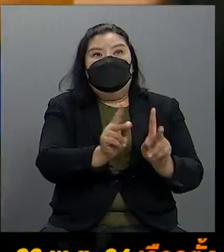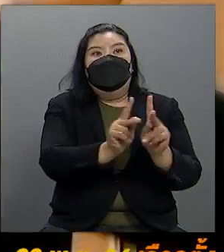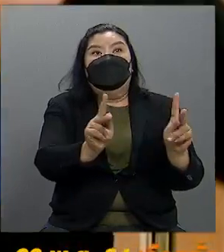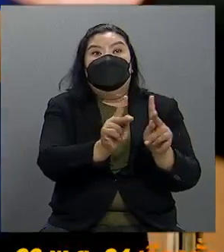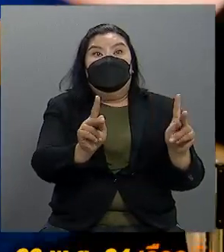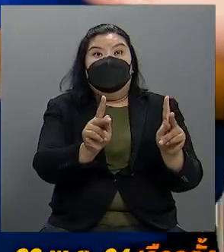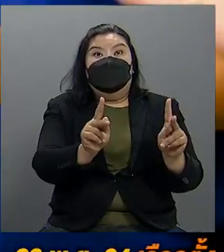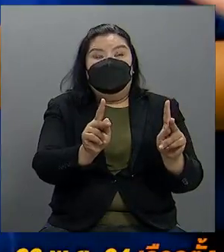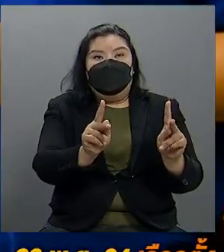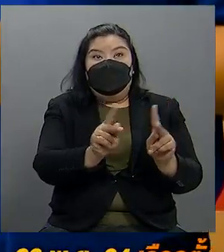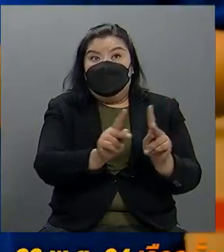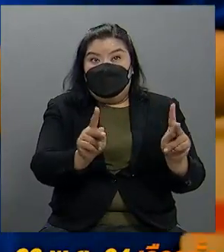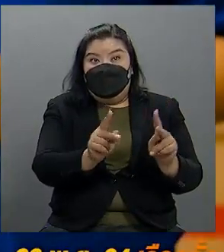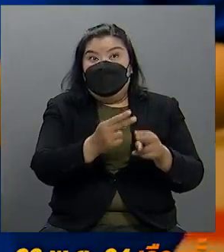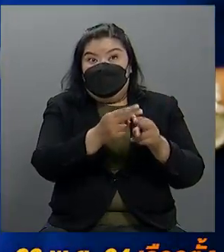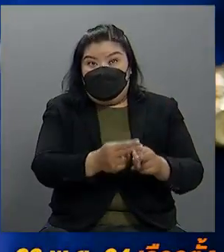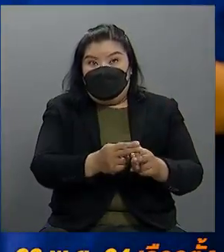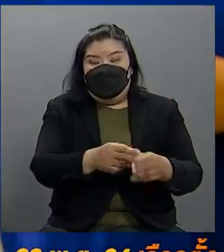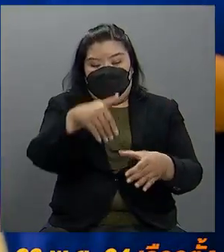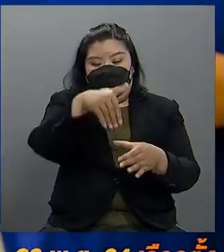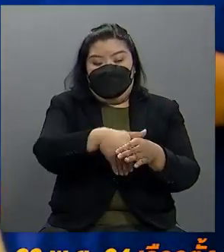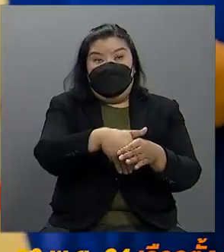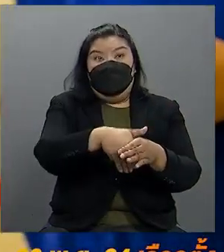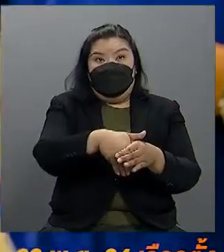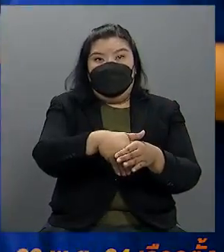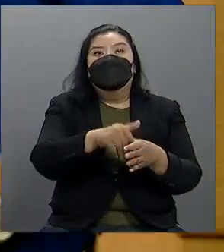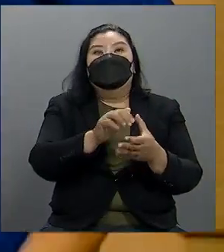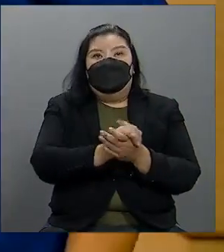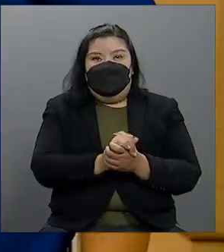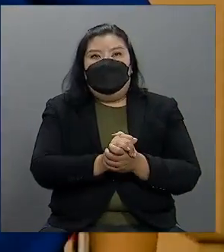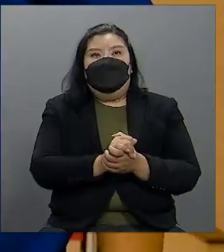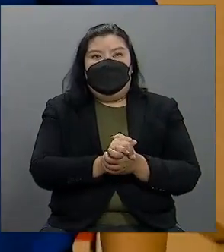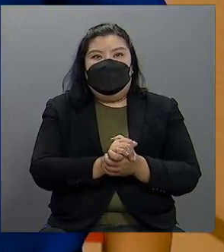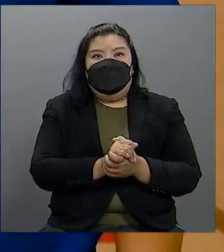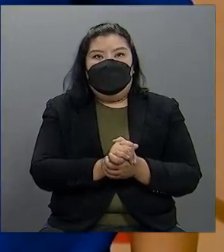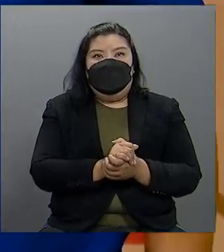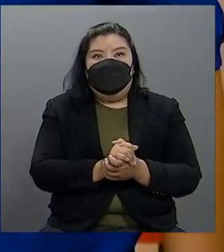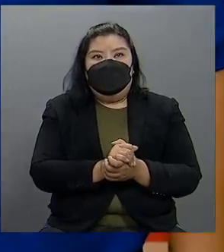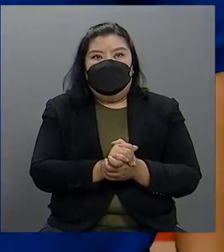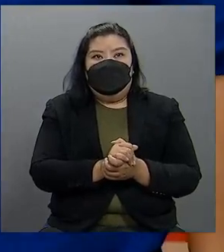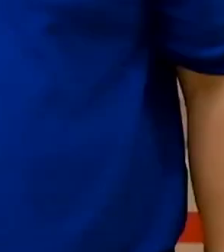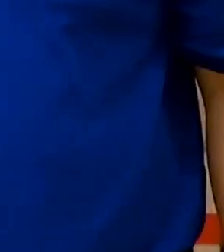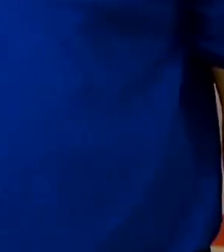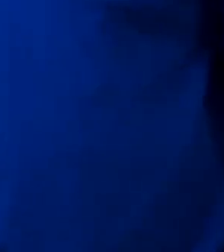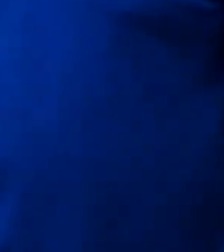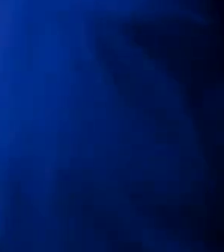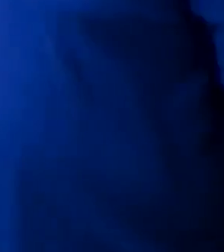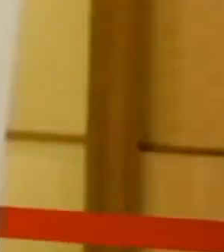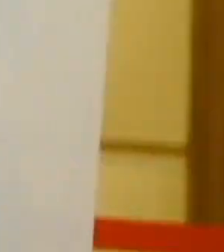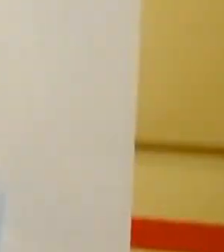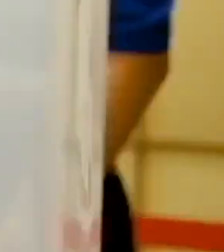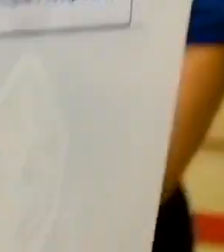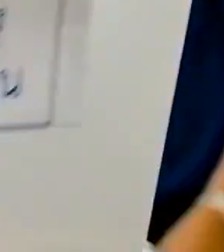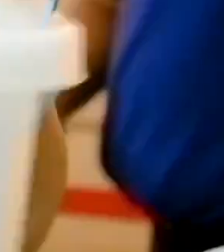านหนึ่งนะครับนำหีบบัตรเลือกตั้งมาให้ผู้มีสิทธิ์เลือกตั้งได้หย่อนบัตรเลือกตั้งลงในหีบบัตรเลือกตั้งครับแล้วก็นำหีบบัตรเลือกตั้งกลับไปไว้ที่เดิมในทันทีครับ